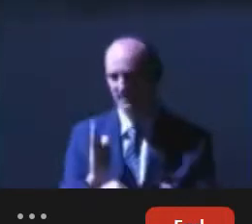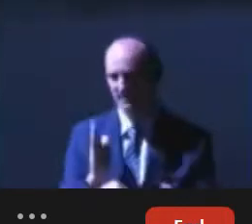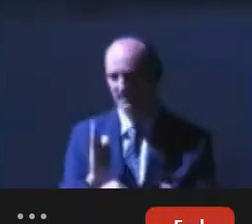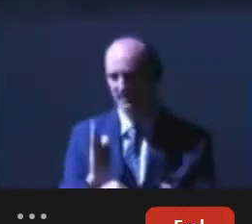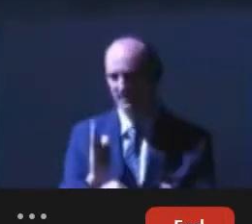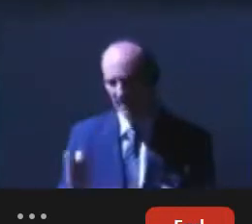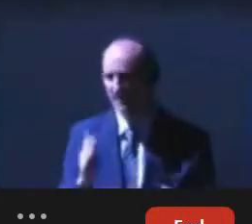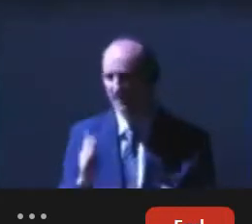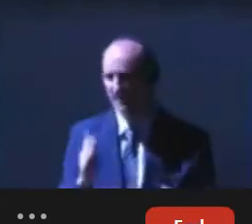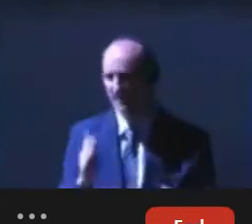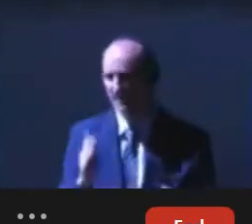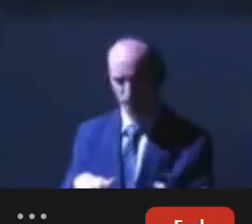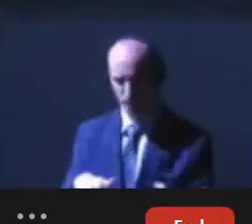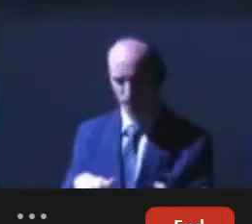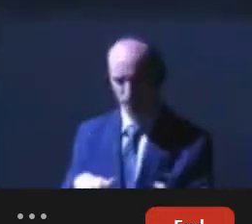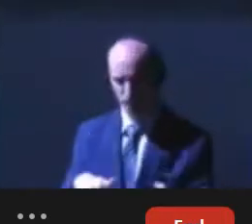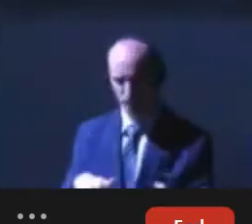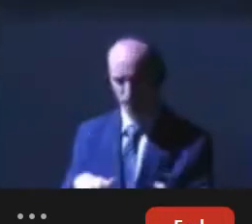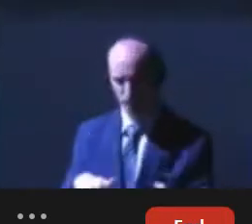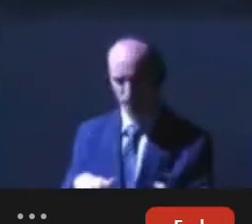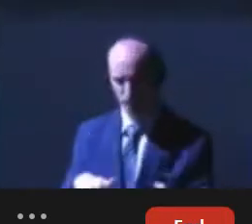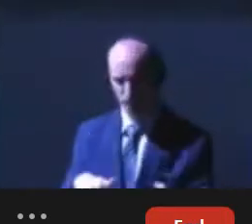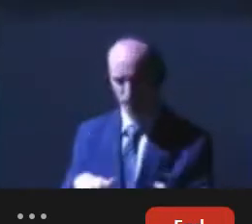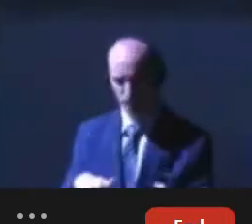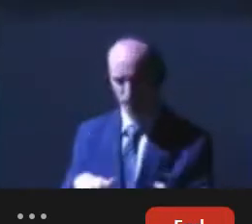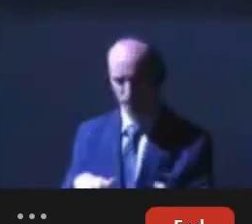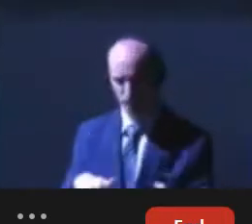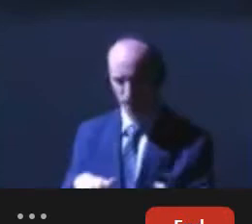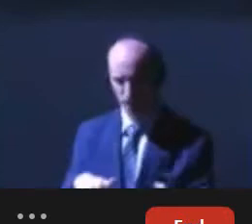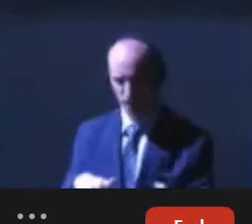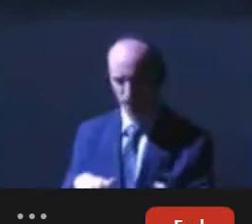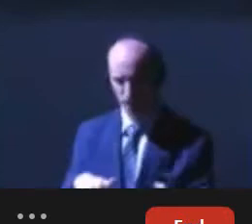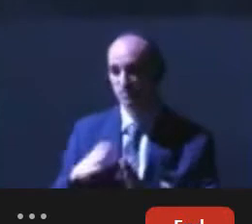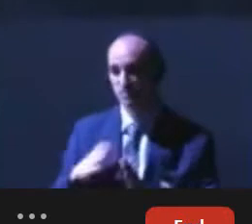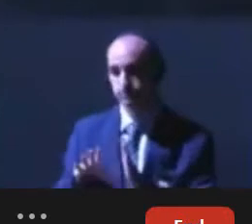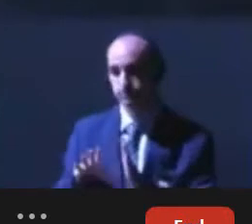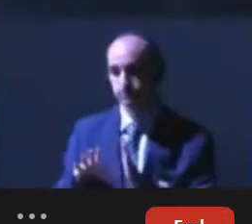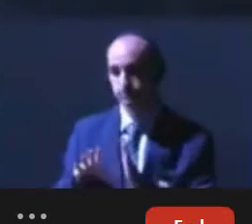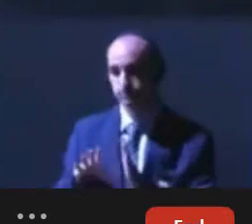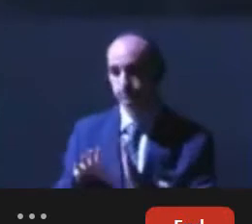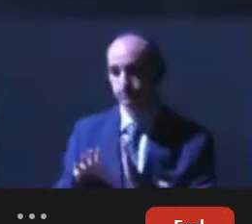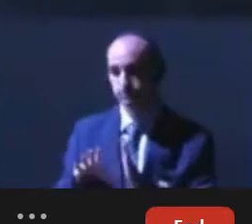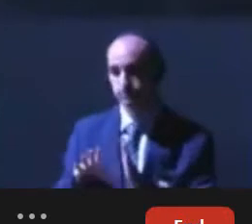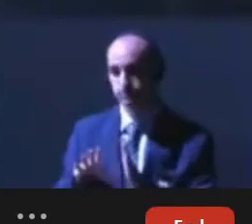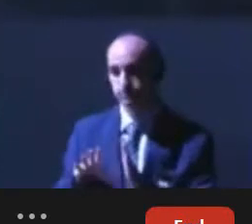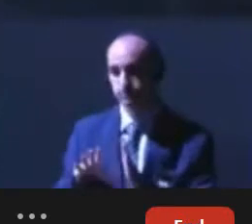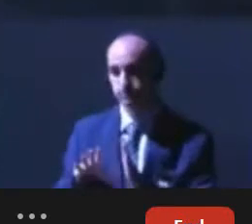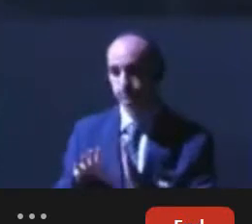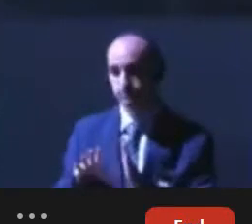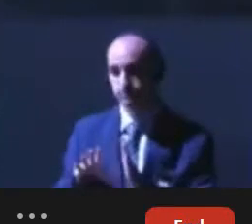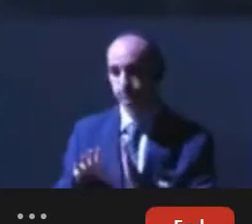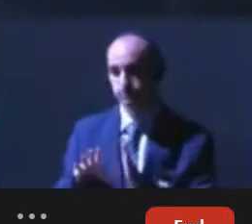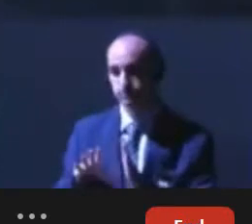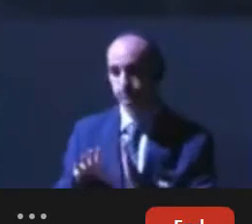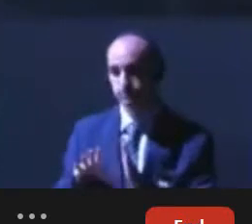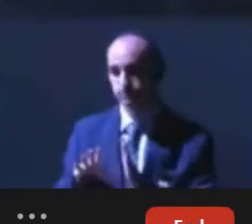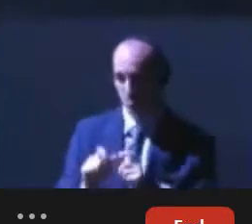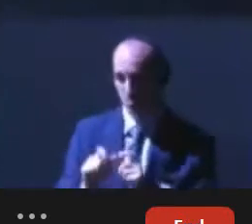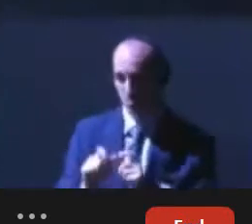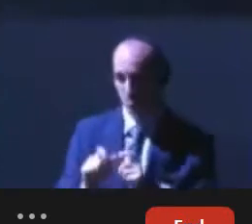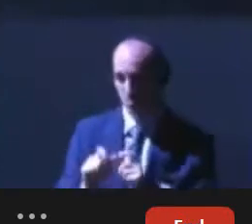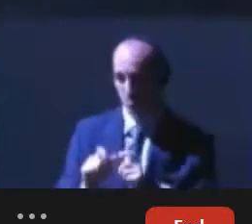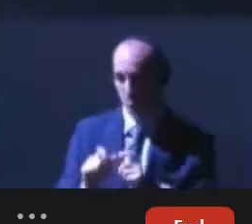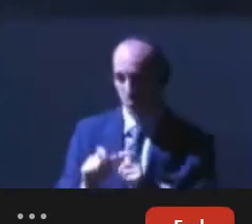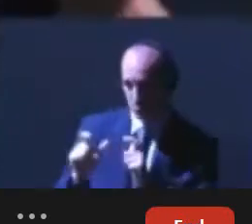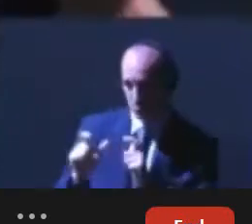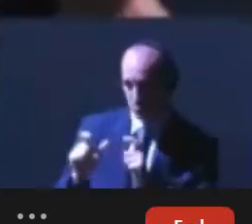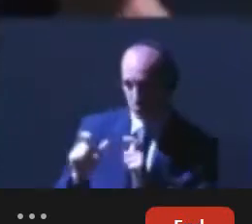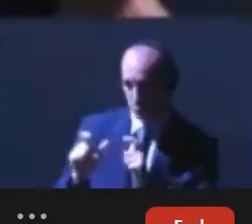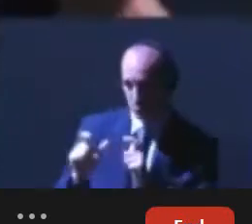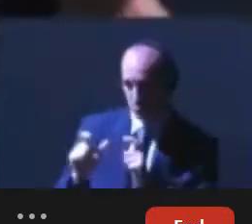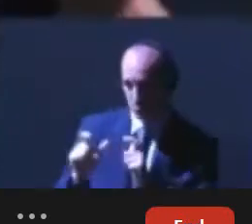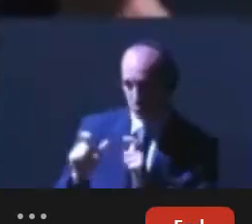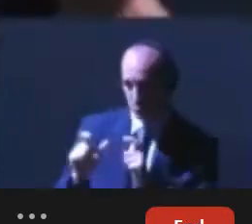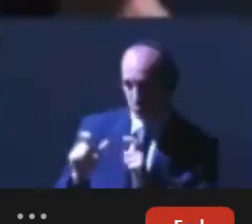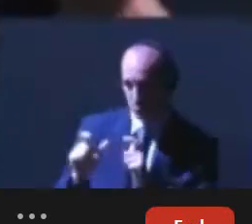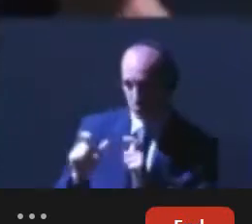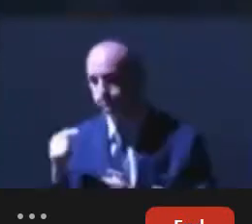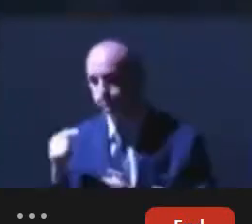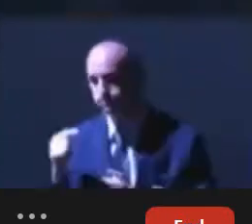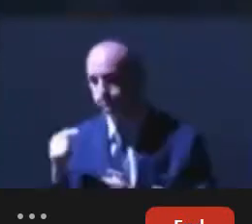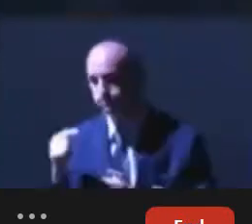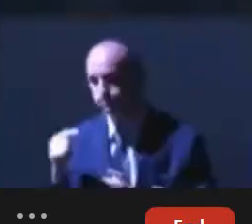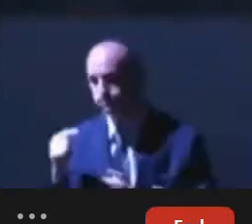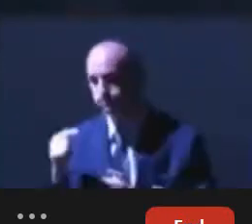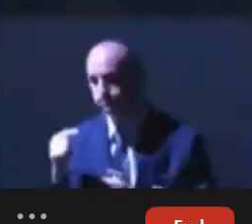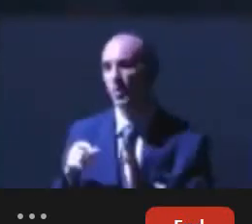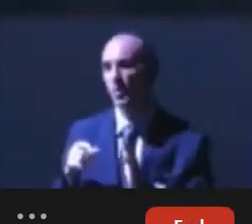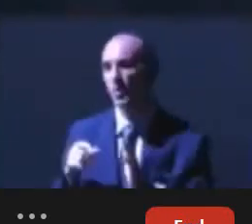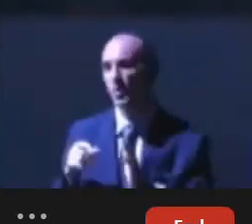và nhờ các cái cổng thanh toán tiền crypto pháp định Quantum, một cách trực tiếp với tiền mã hóa crypto này, tiền mã